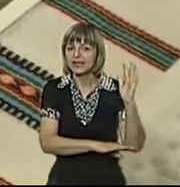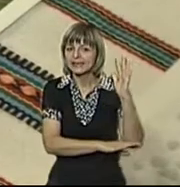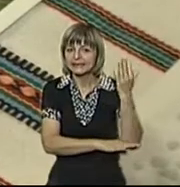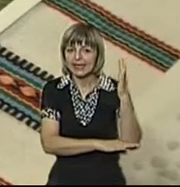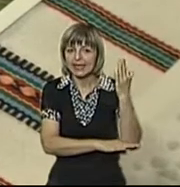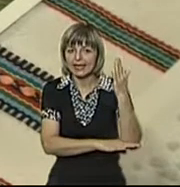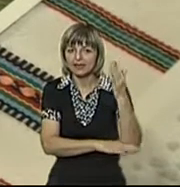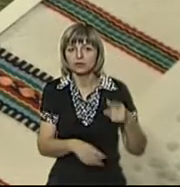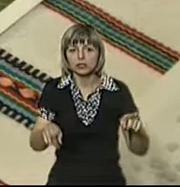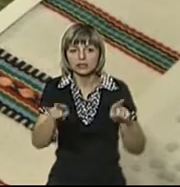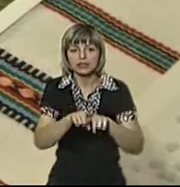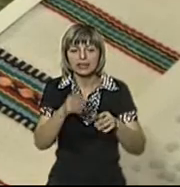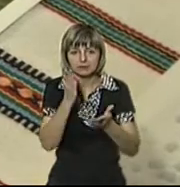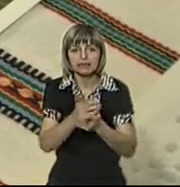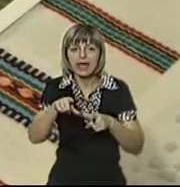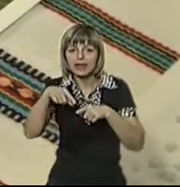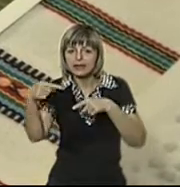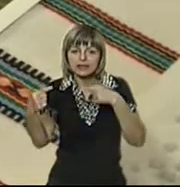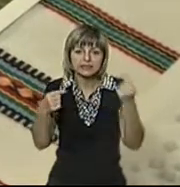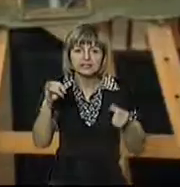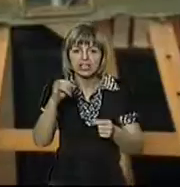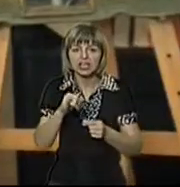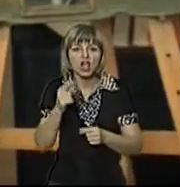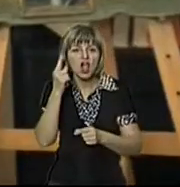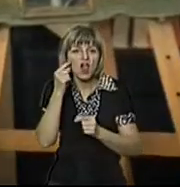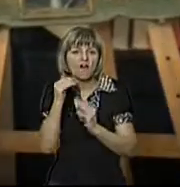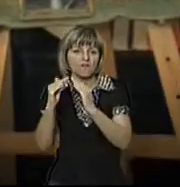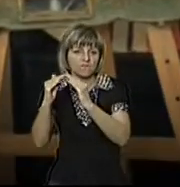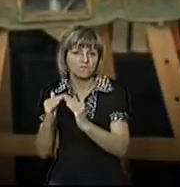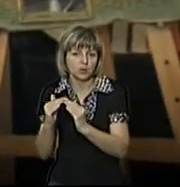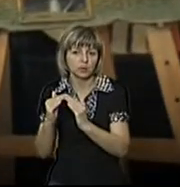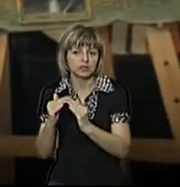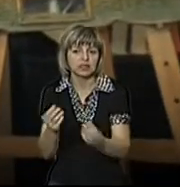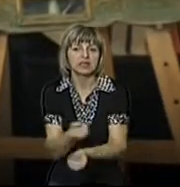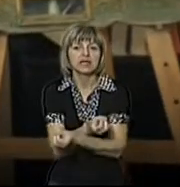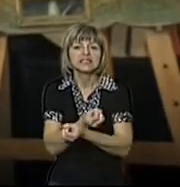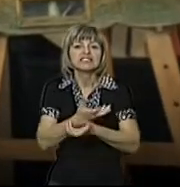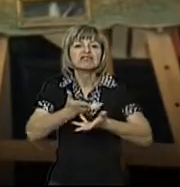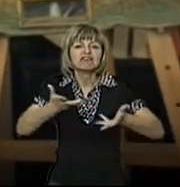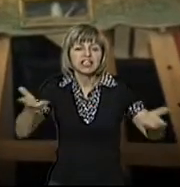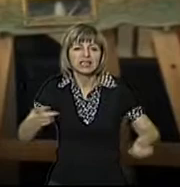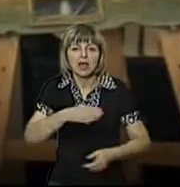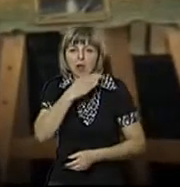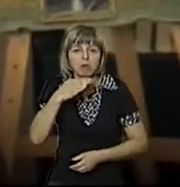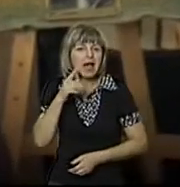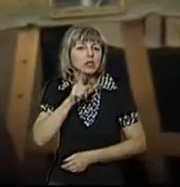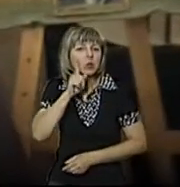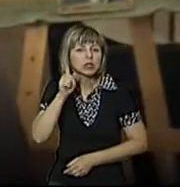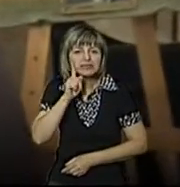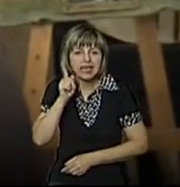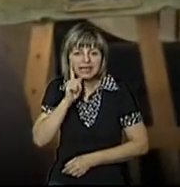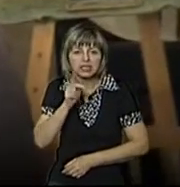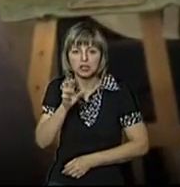дерево з таким листям і вулик світла, зелені багато, ну, бо